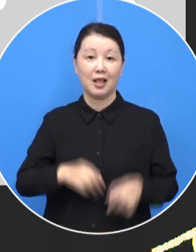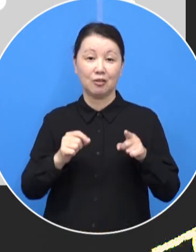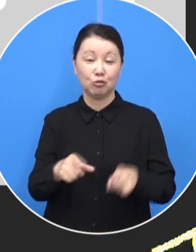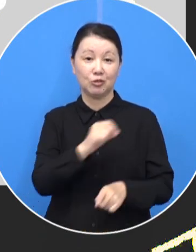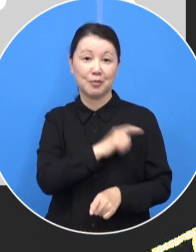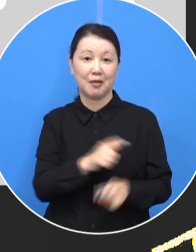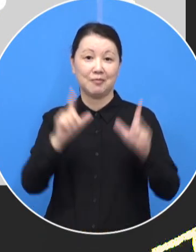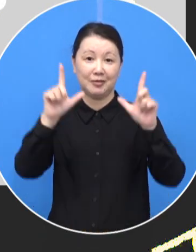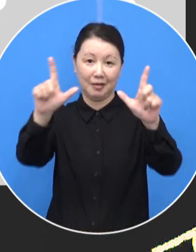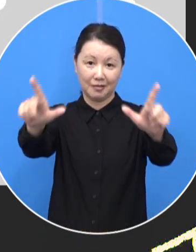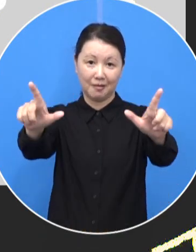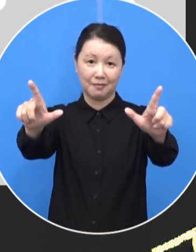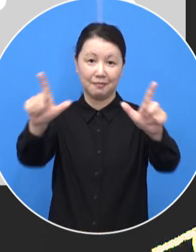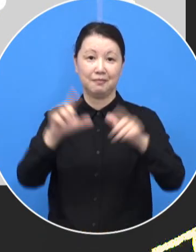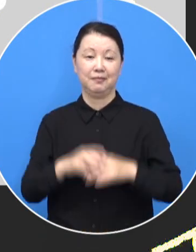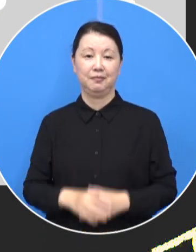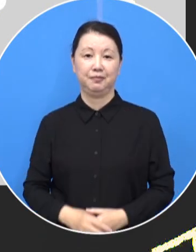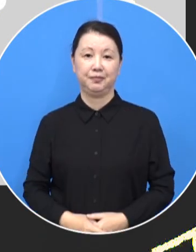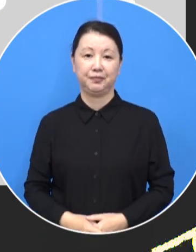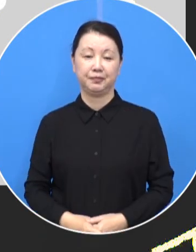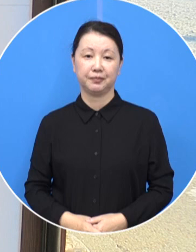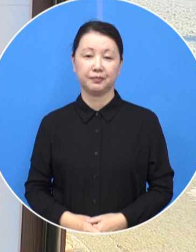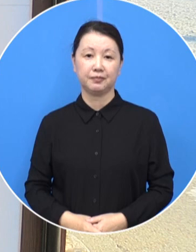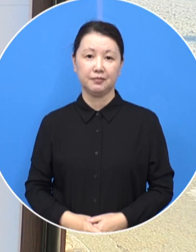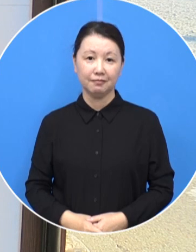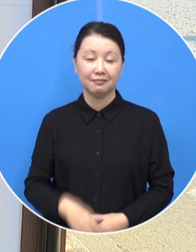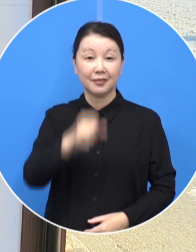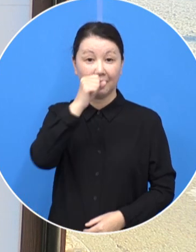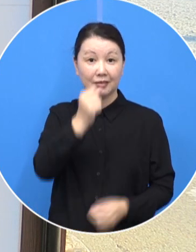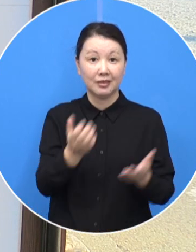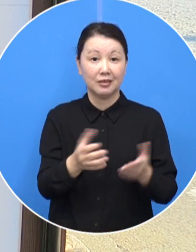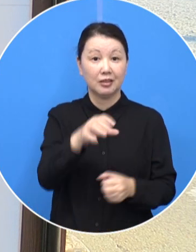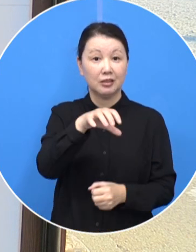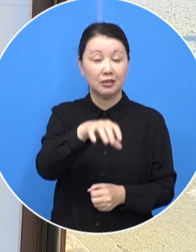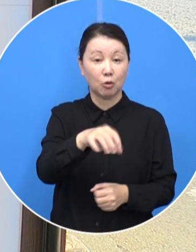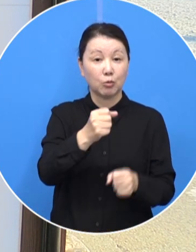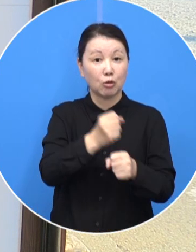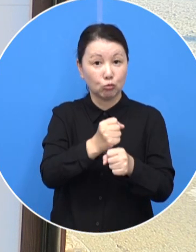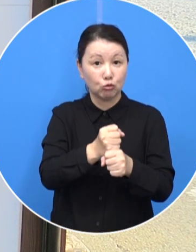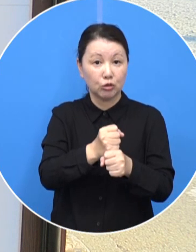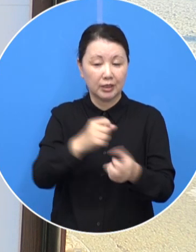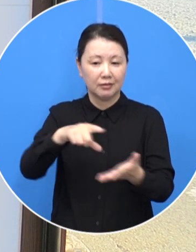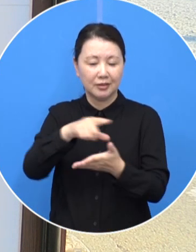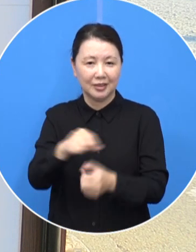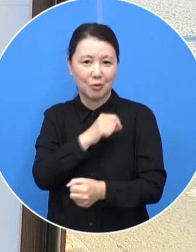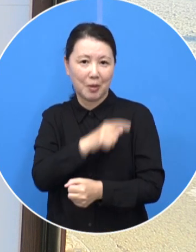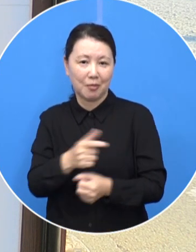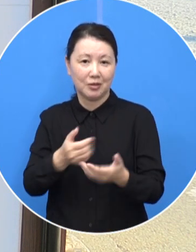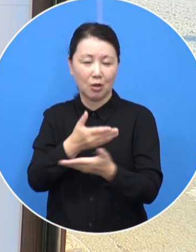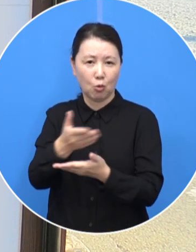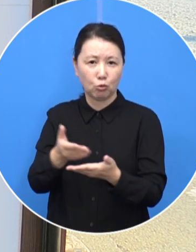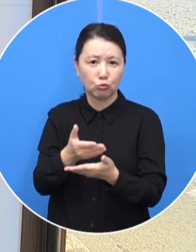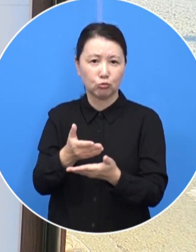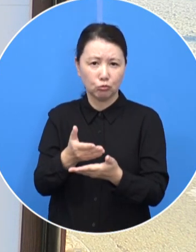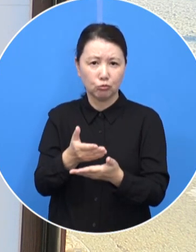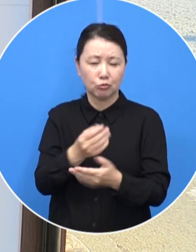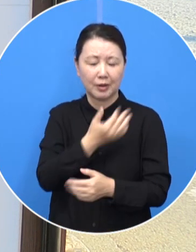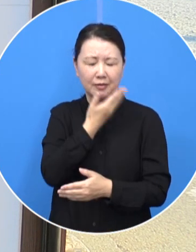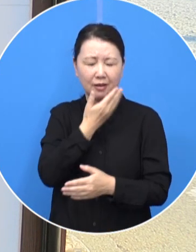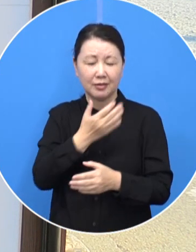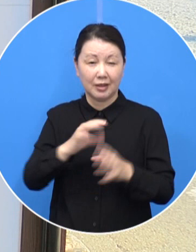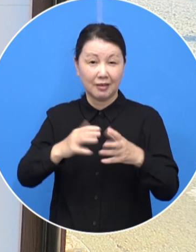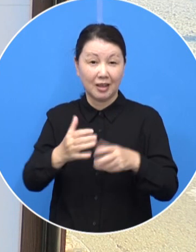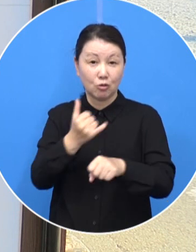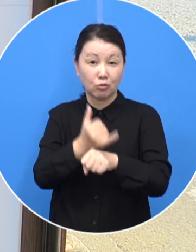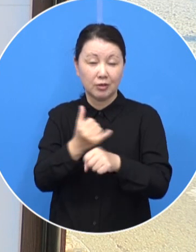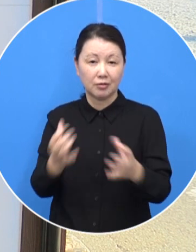前原龍二の前向き宣言。前向き宣言。 快適な職場作りや地域との前向きな交流が貴重な外